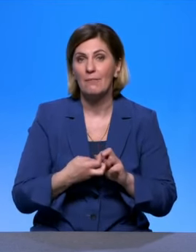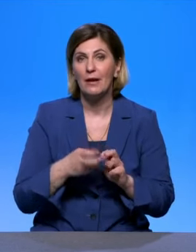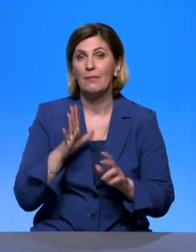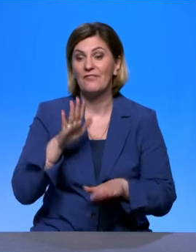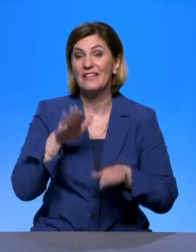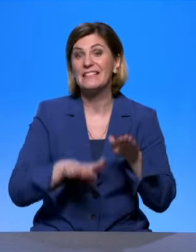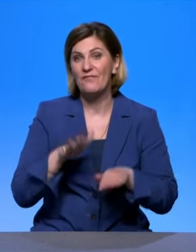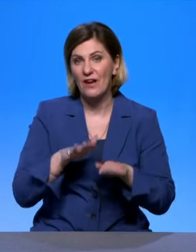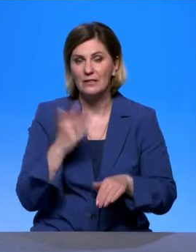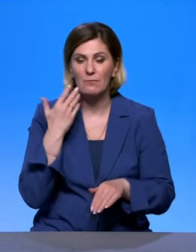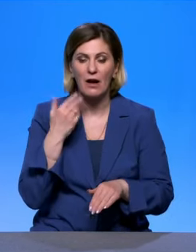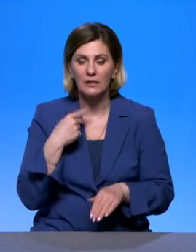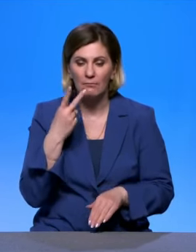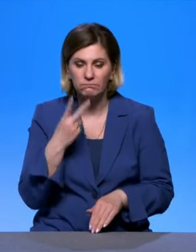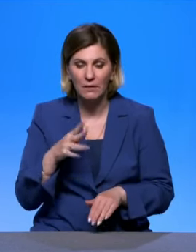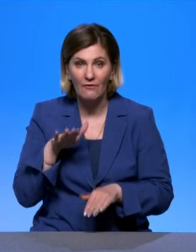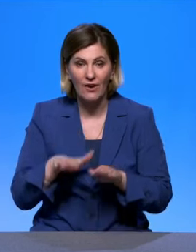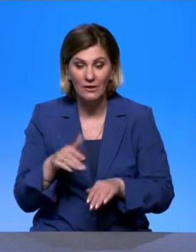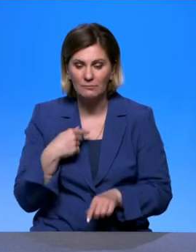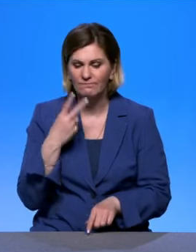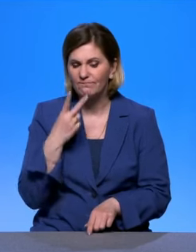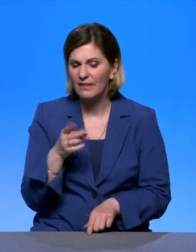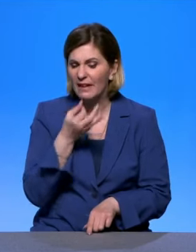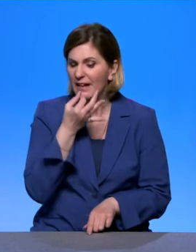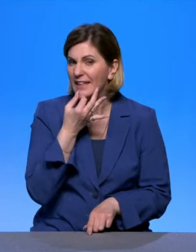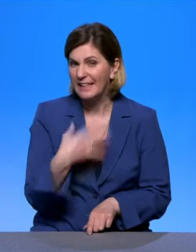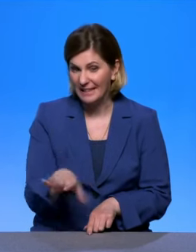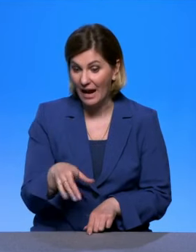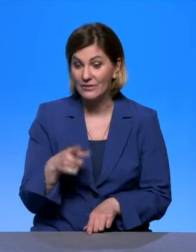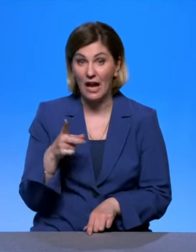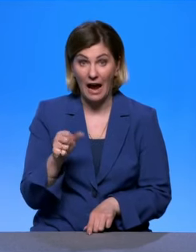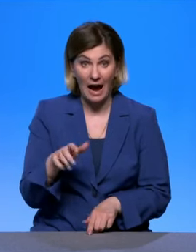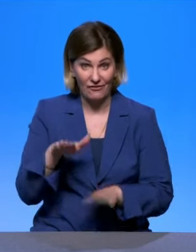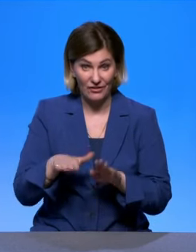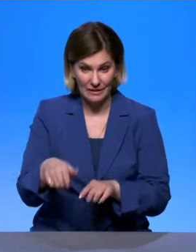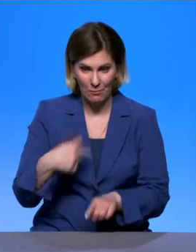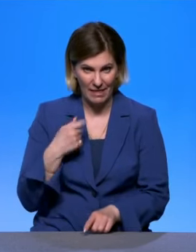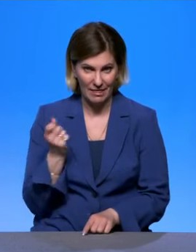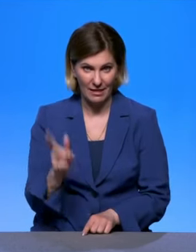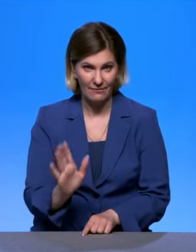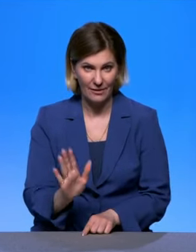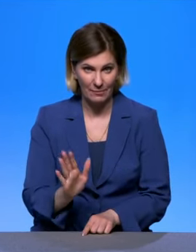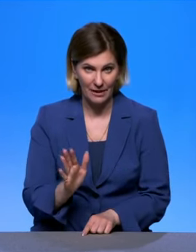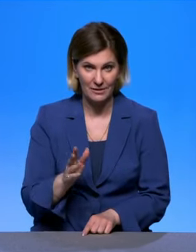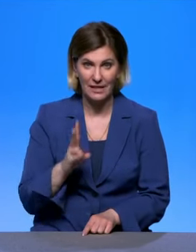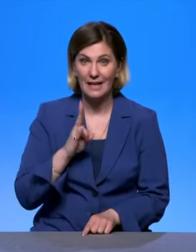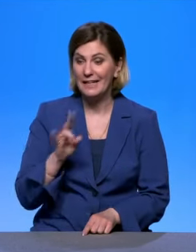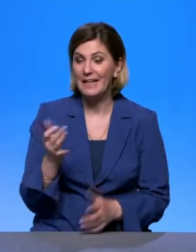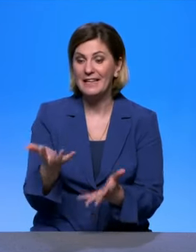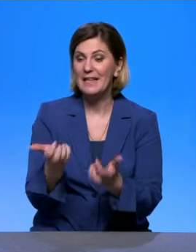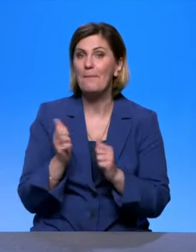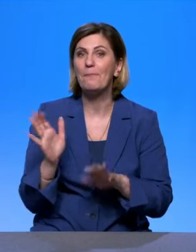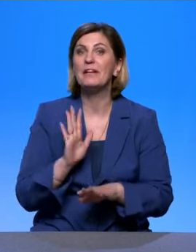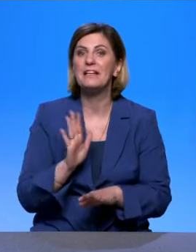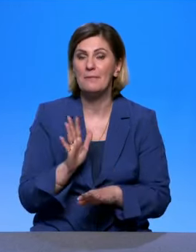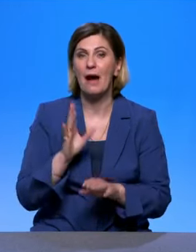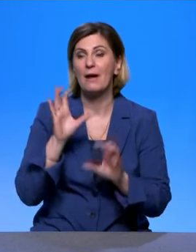весы, и видим то, что нам не нравится, весы мы не выкидываем, не разбиваем об стенку. И не принимаем законопроект об отмене вставания на